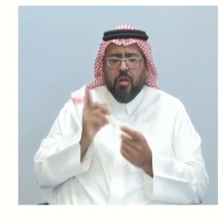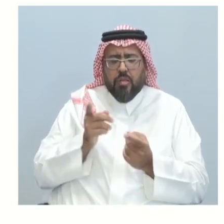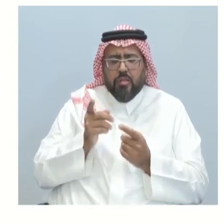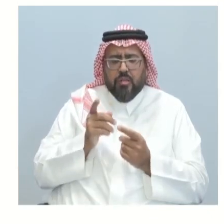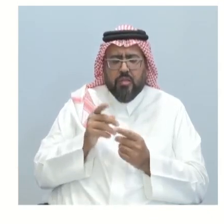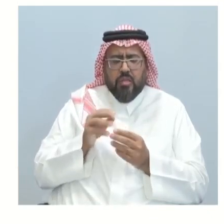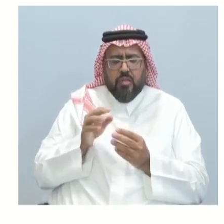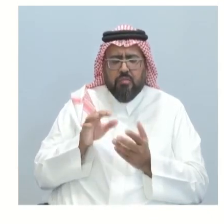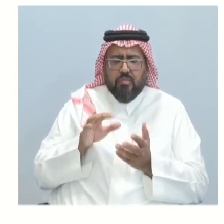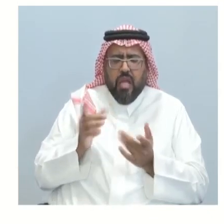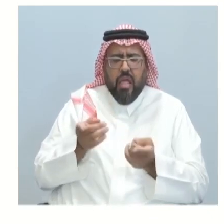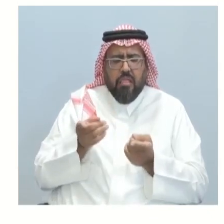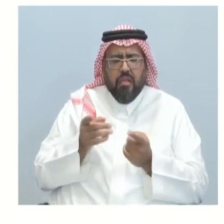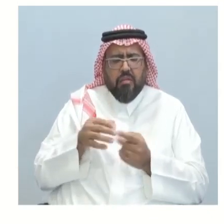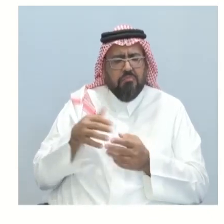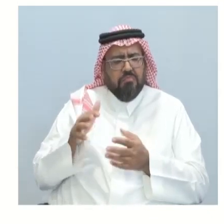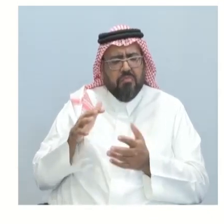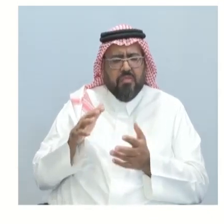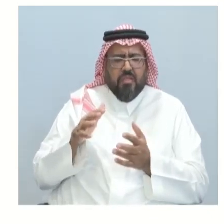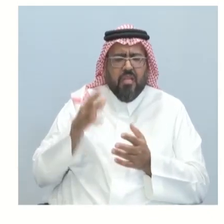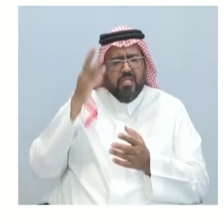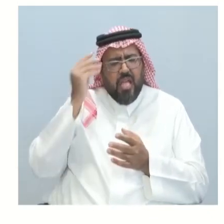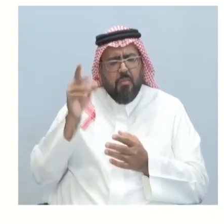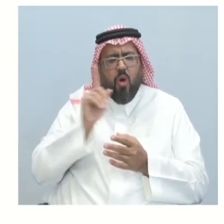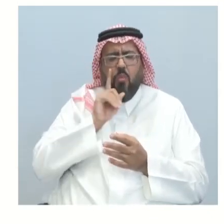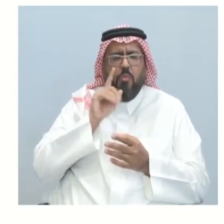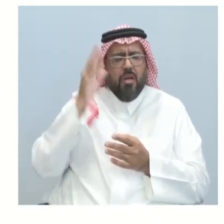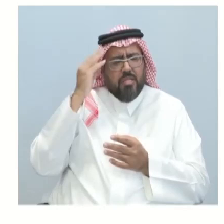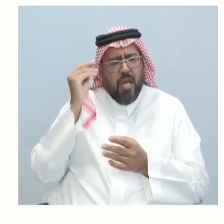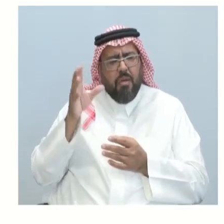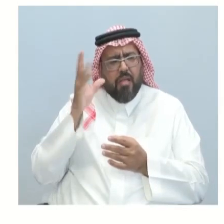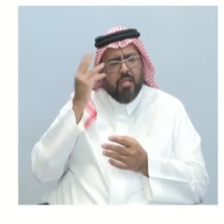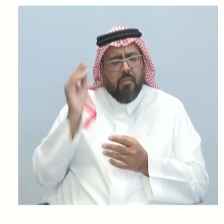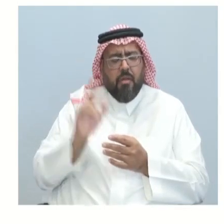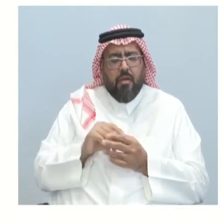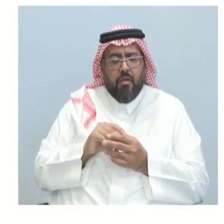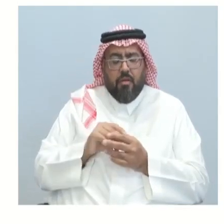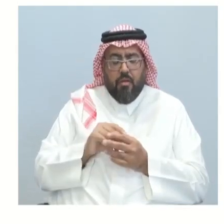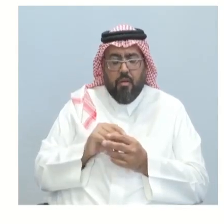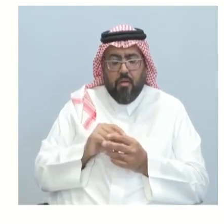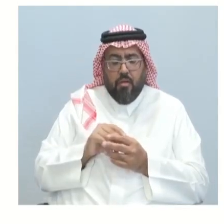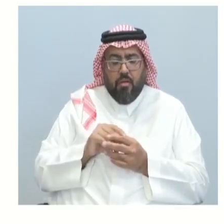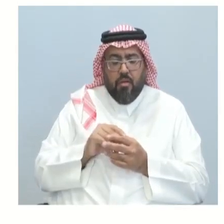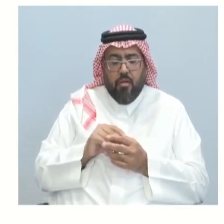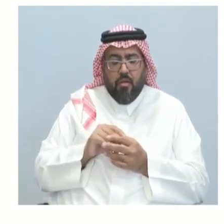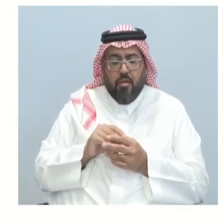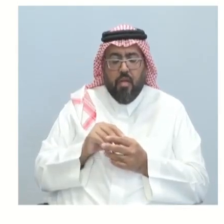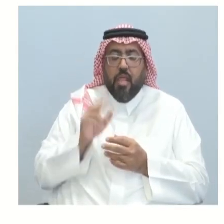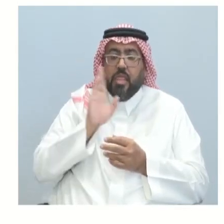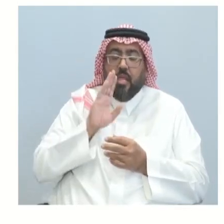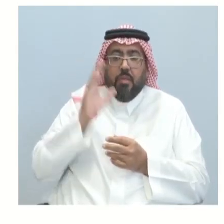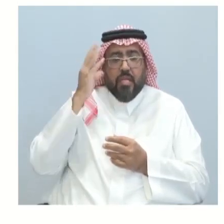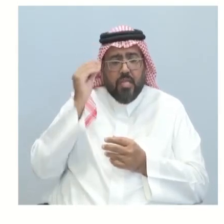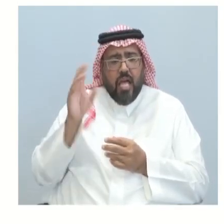يقصر في ذلك لغلبه الم لديها فالام بطبعها ماذا احسنتم